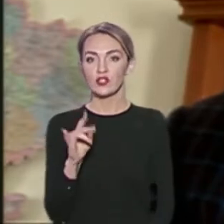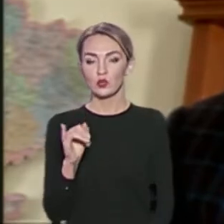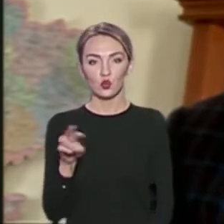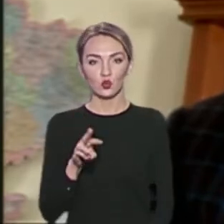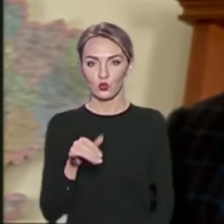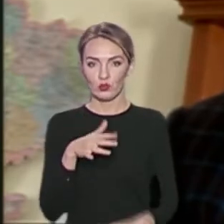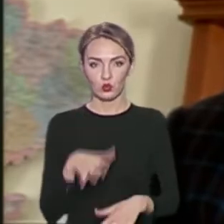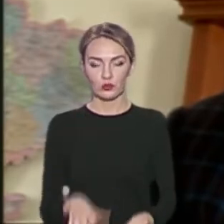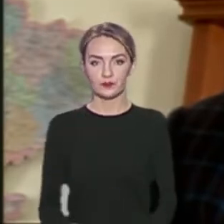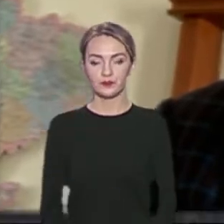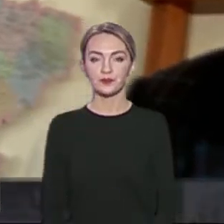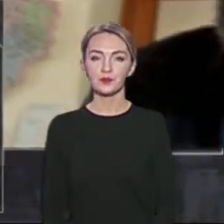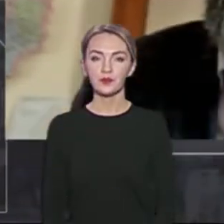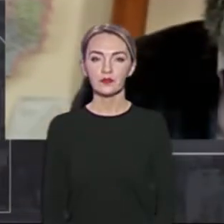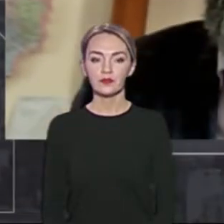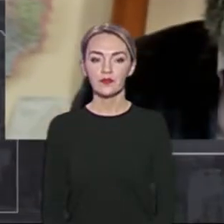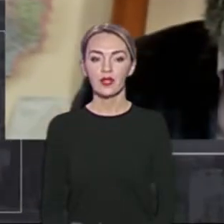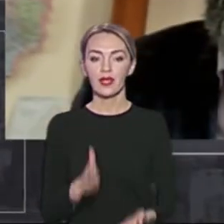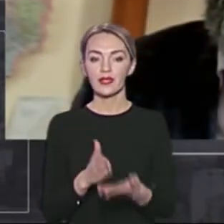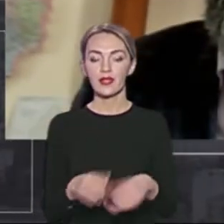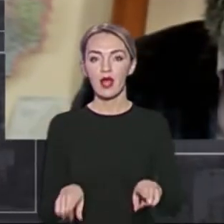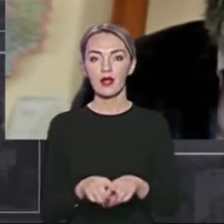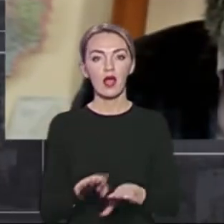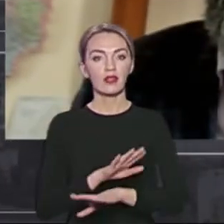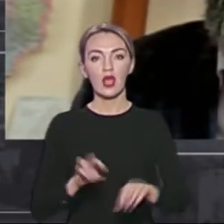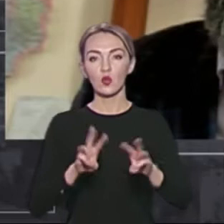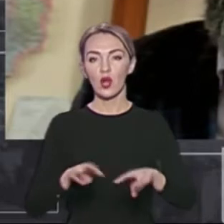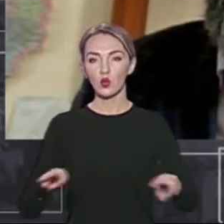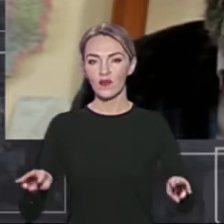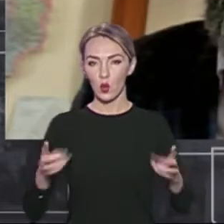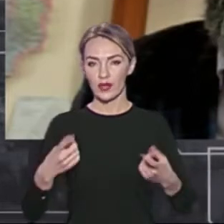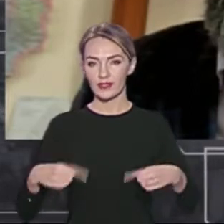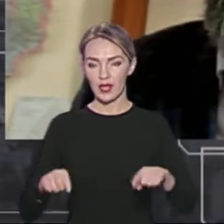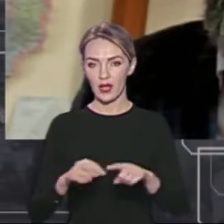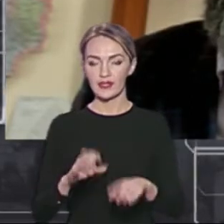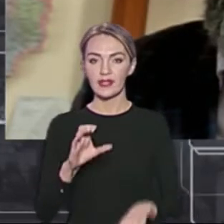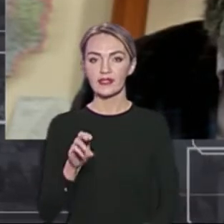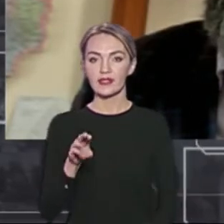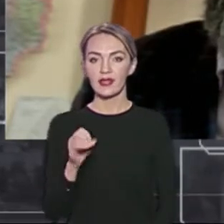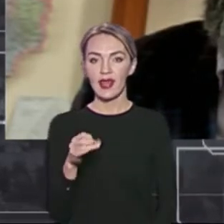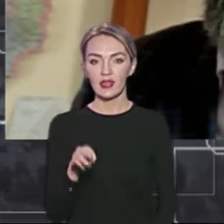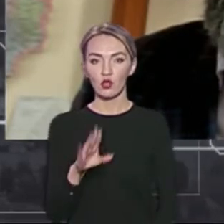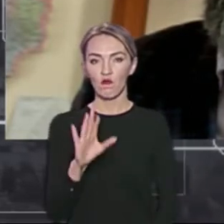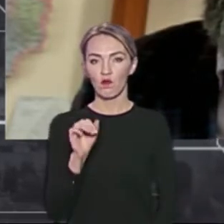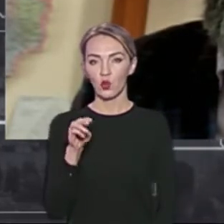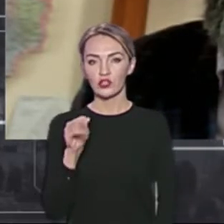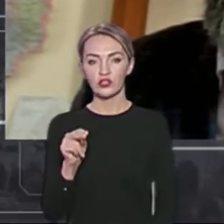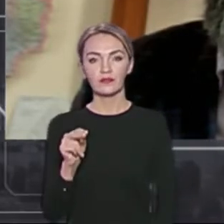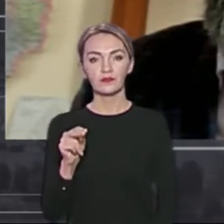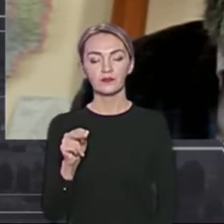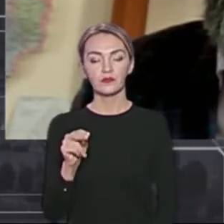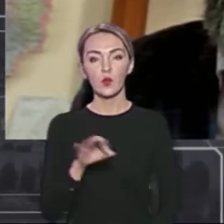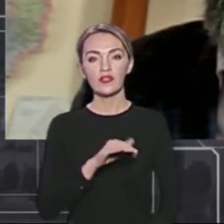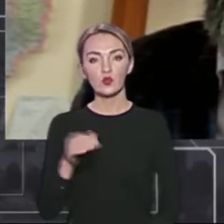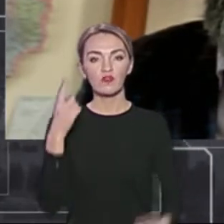було. Пане Максим, от є така неурядова організація, вона називається State Watch, і вона збирала офіційну інформацію Державної